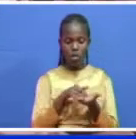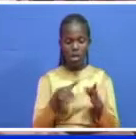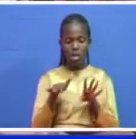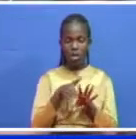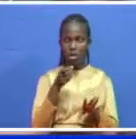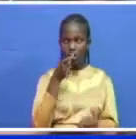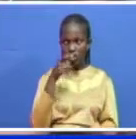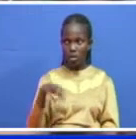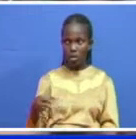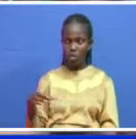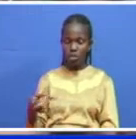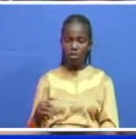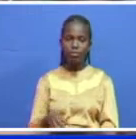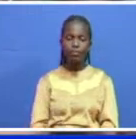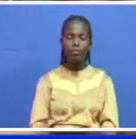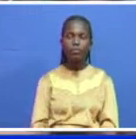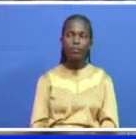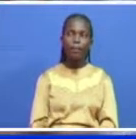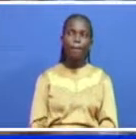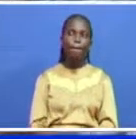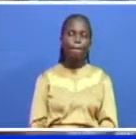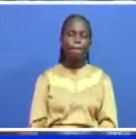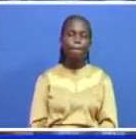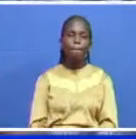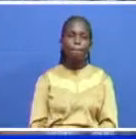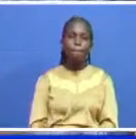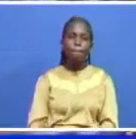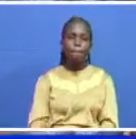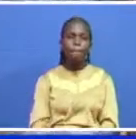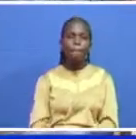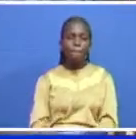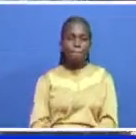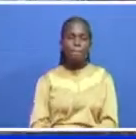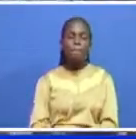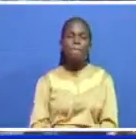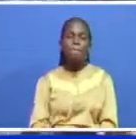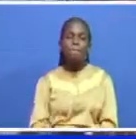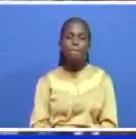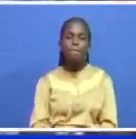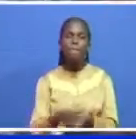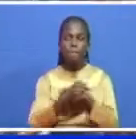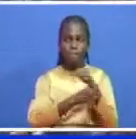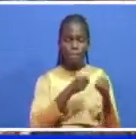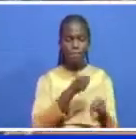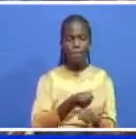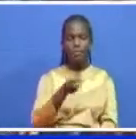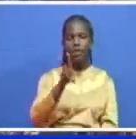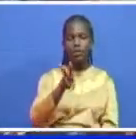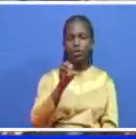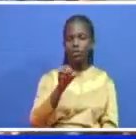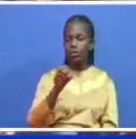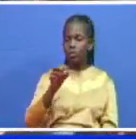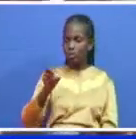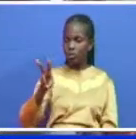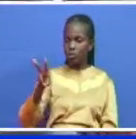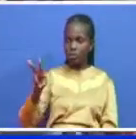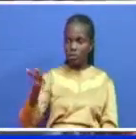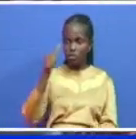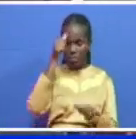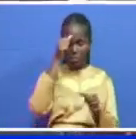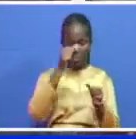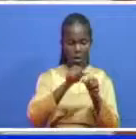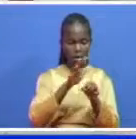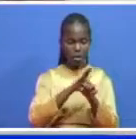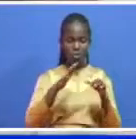kauntini ya Kitui. mwaka wangile na miongole na ile ni umoke edhi wakililika nukinene